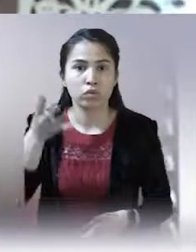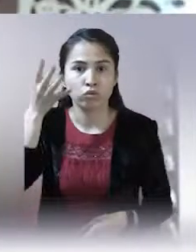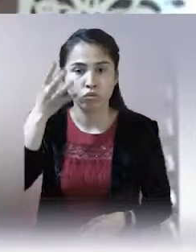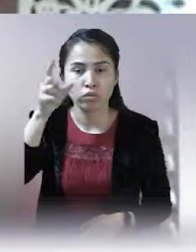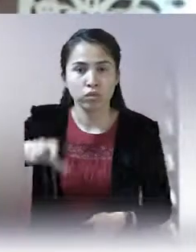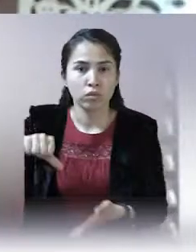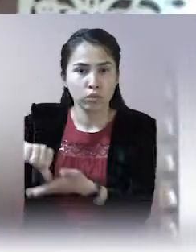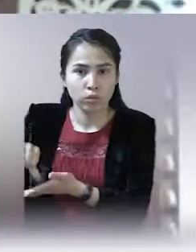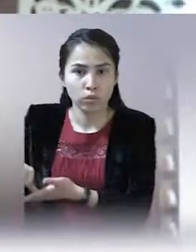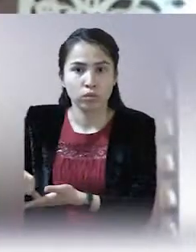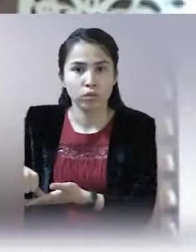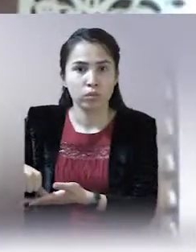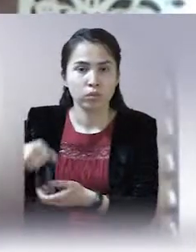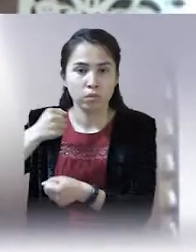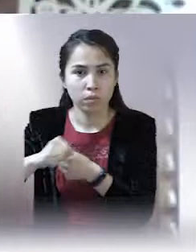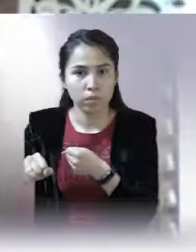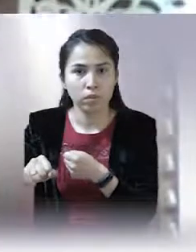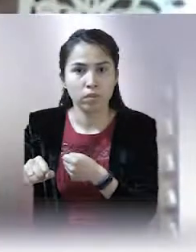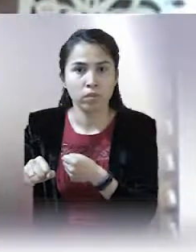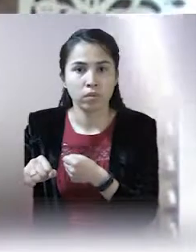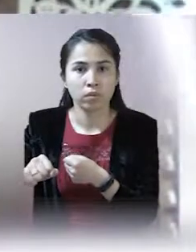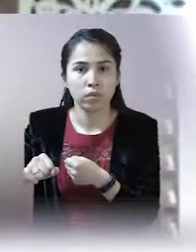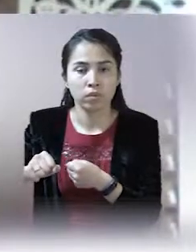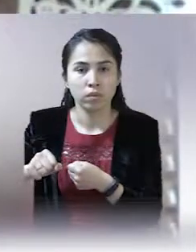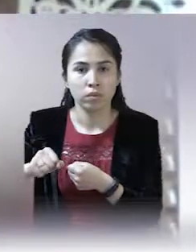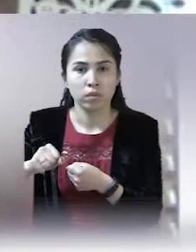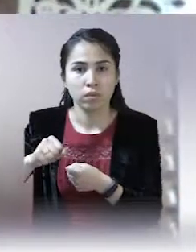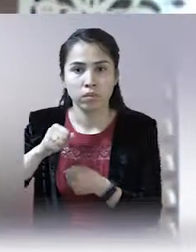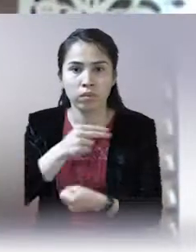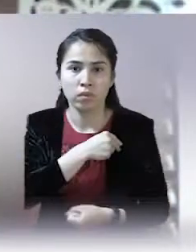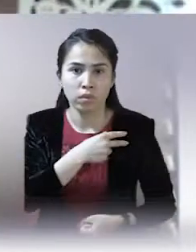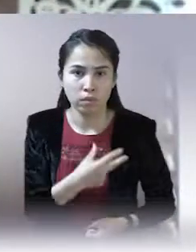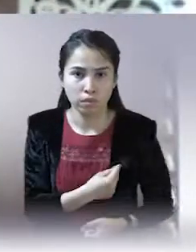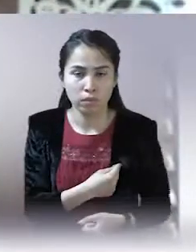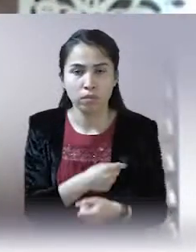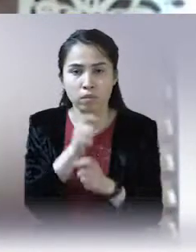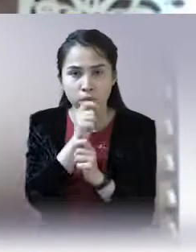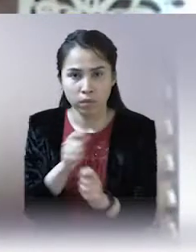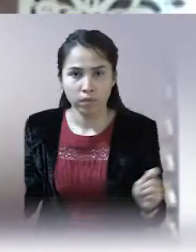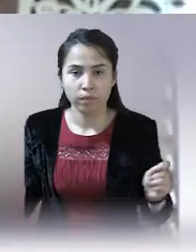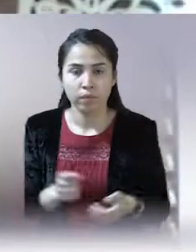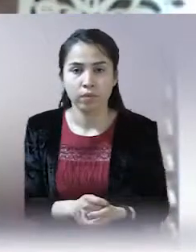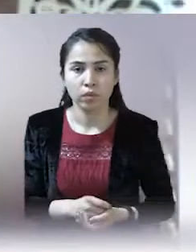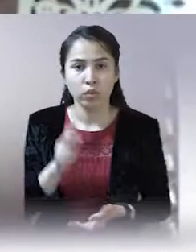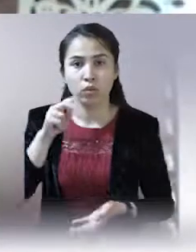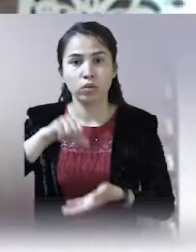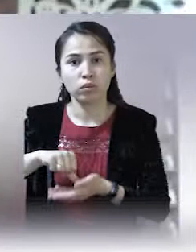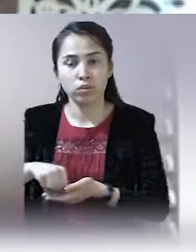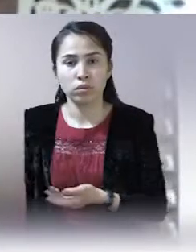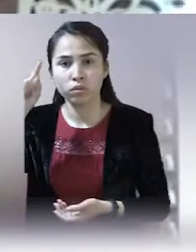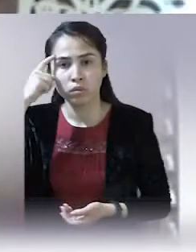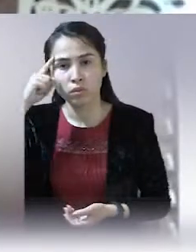благодаря хорошей подготовки я прошла тестирование которое было направлено на проверку моего знания